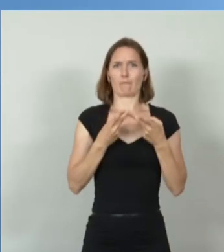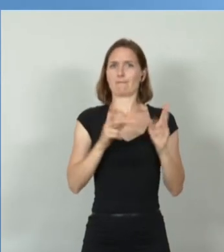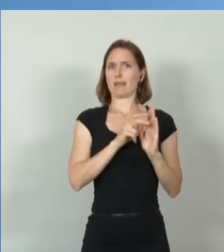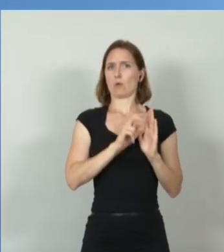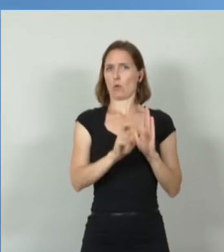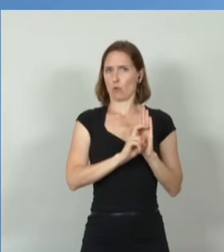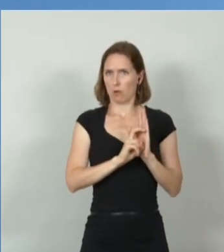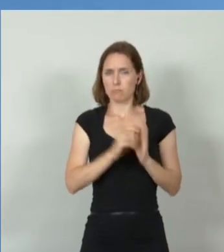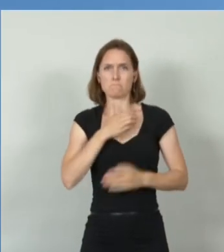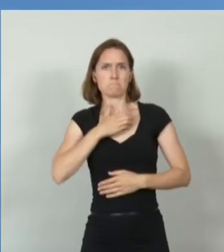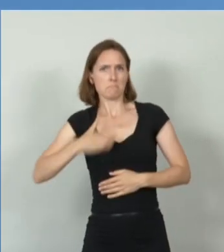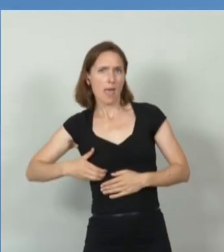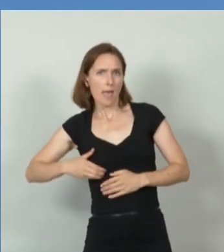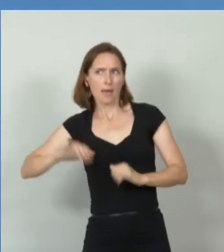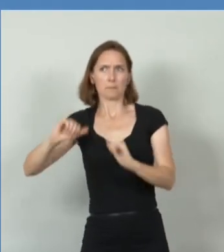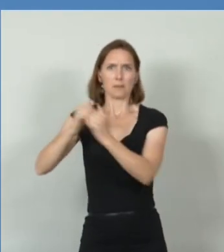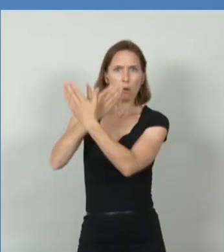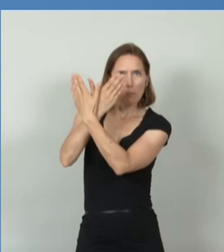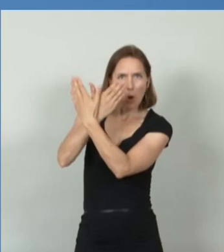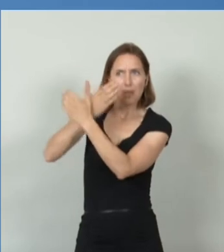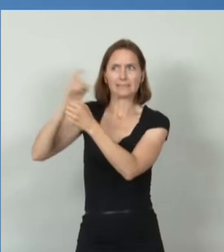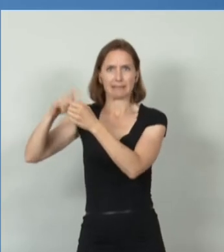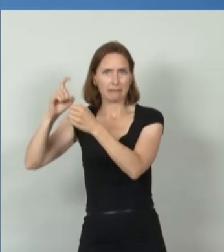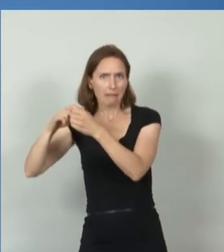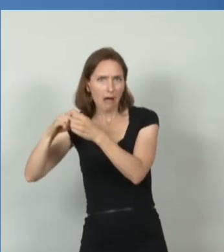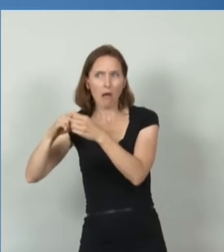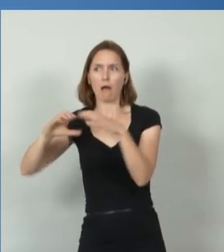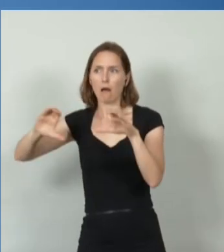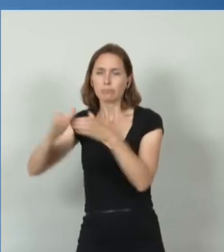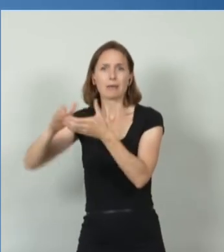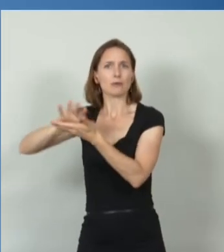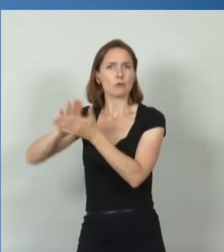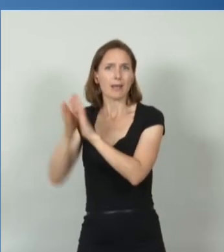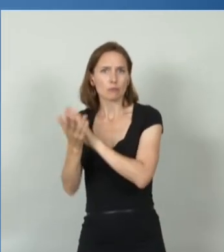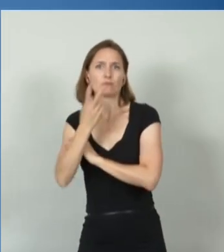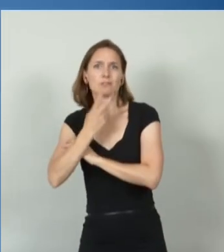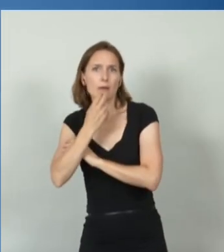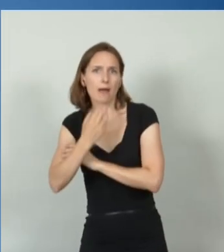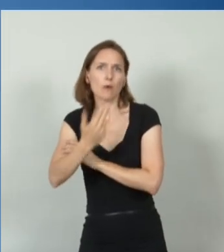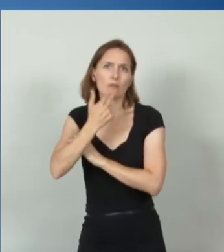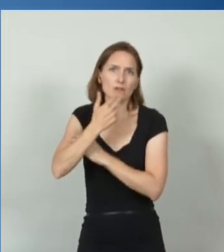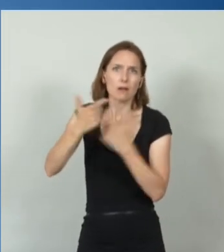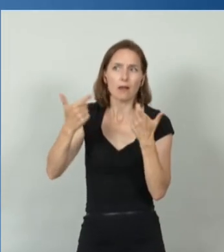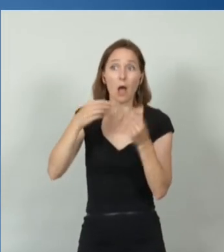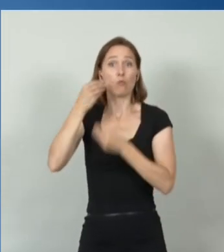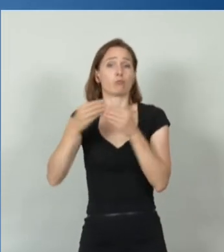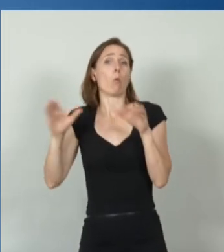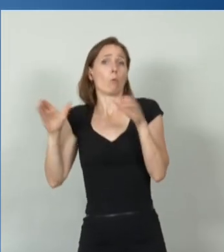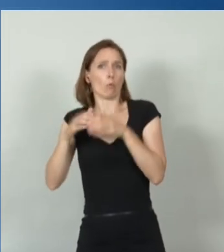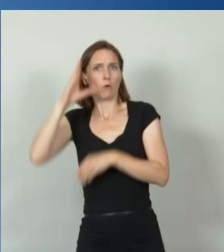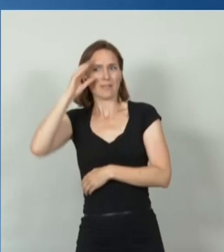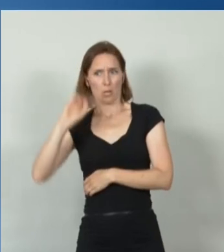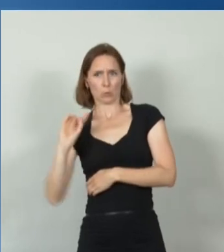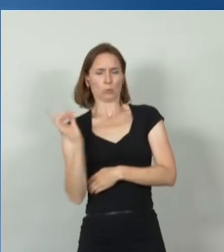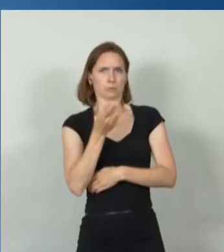métropole les organisations syndicales les collectifs d'usagers et même certains professionnels ces doutes